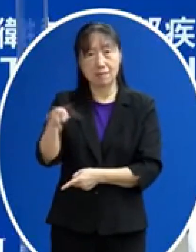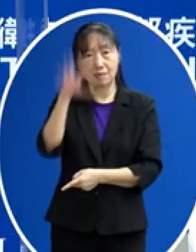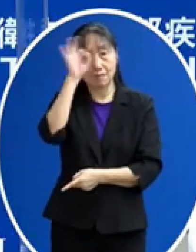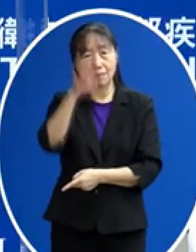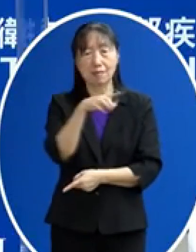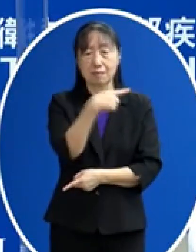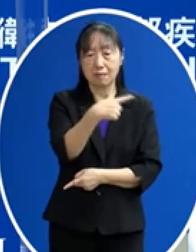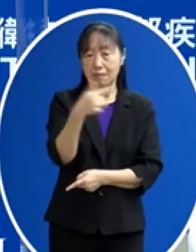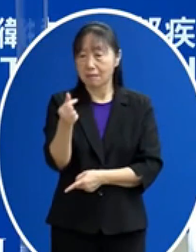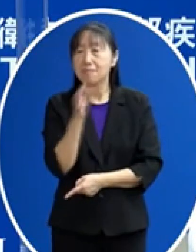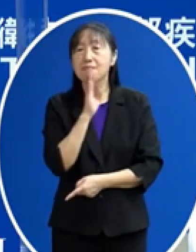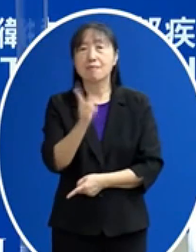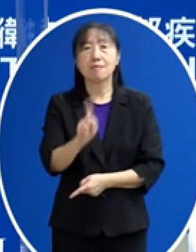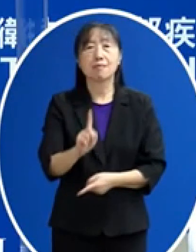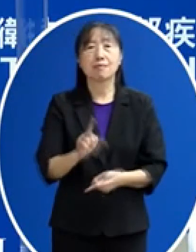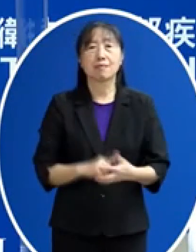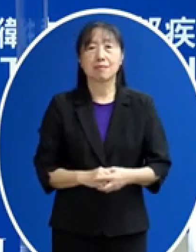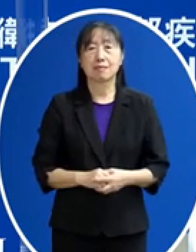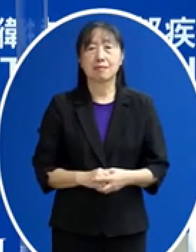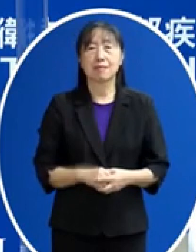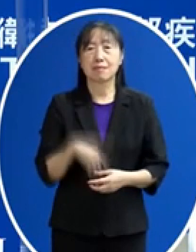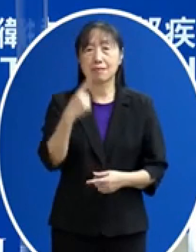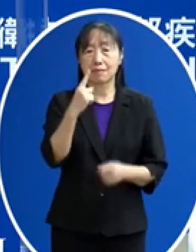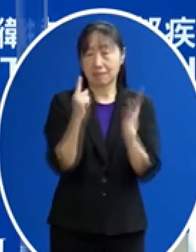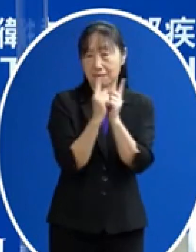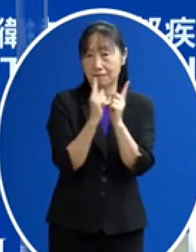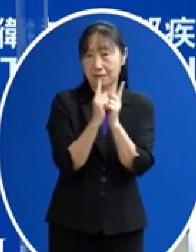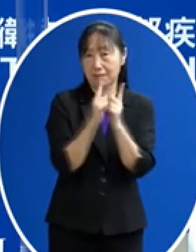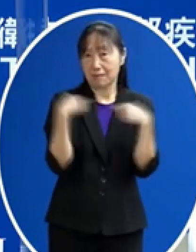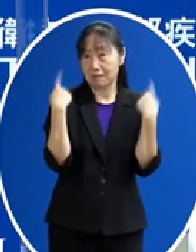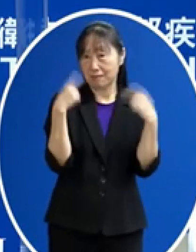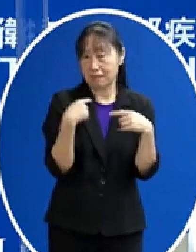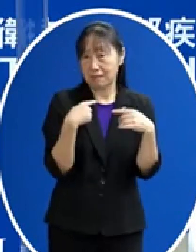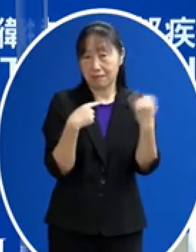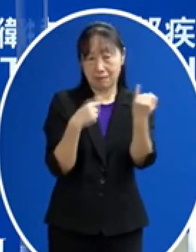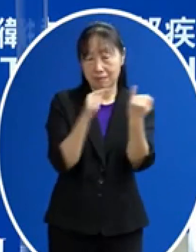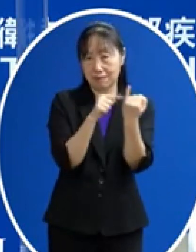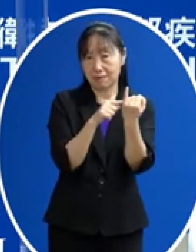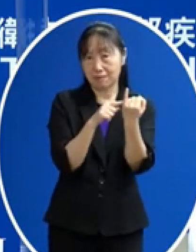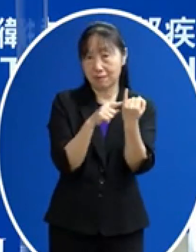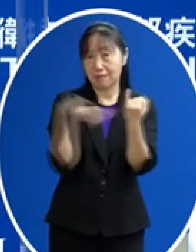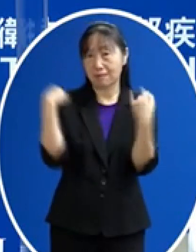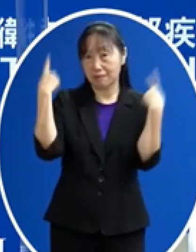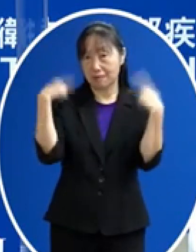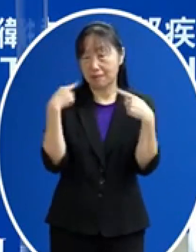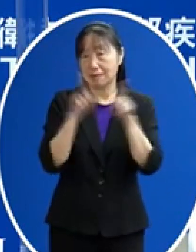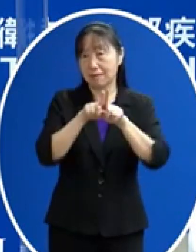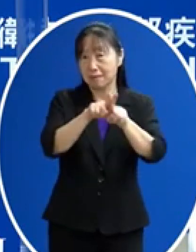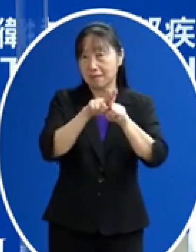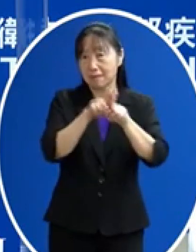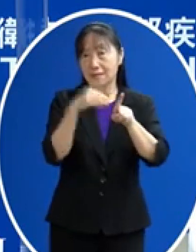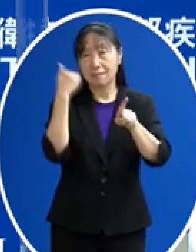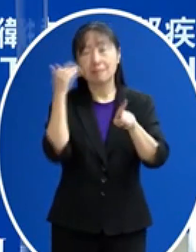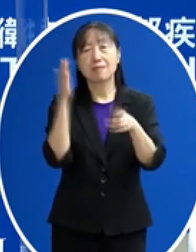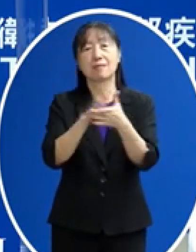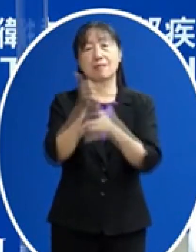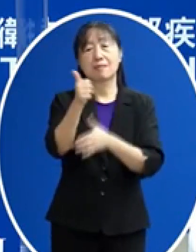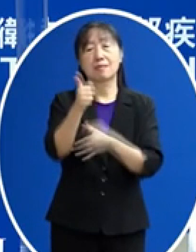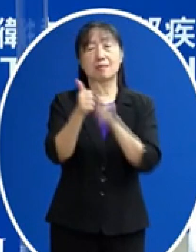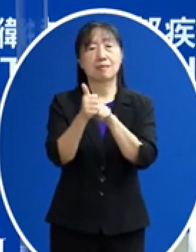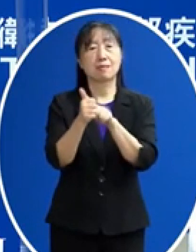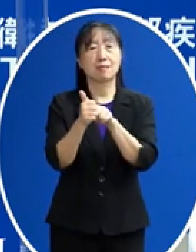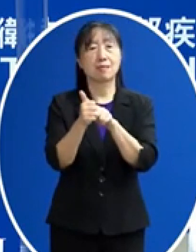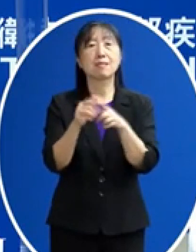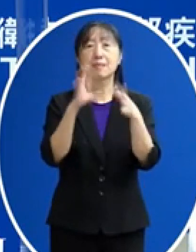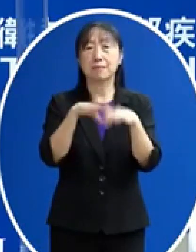样。那他的比较亲密的接触者，这位女性比较亲密的接触者，她的男友，那在